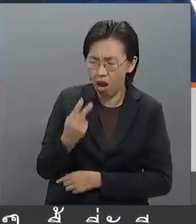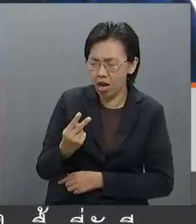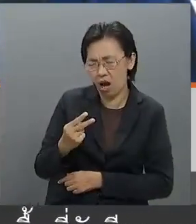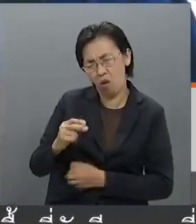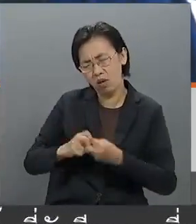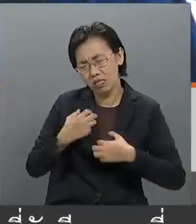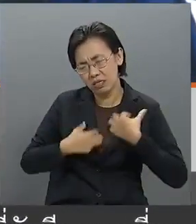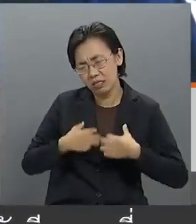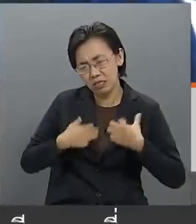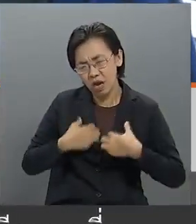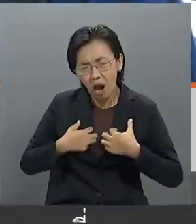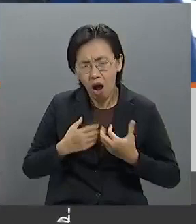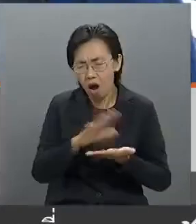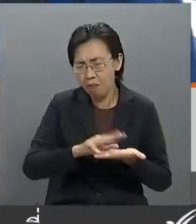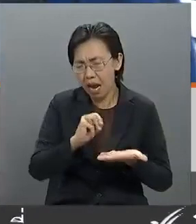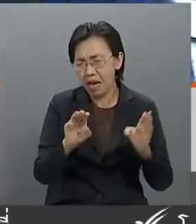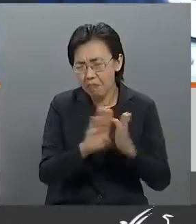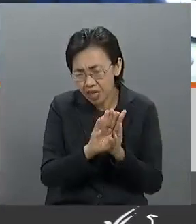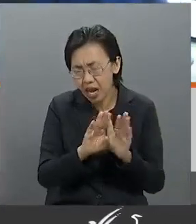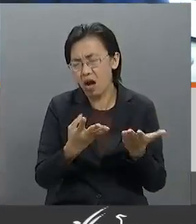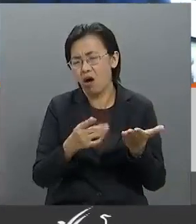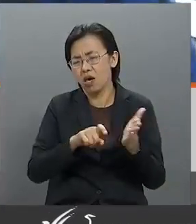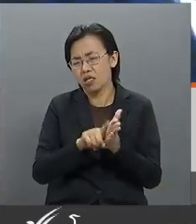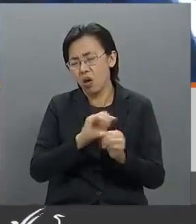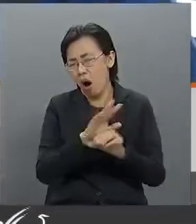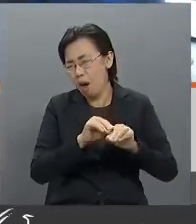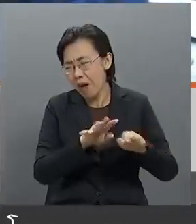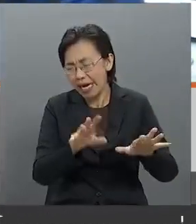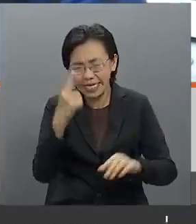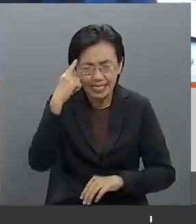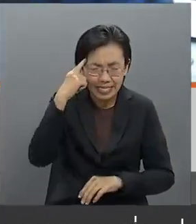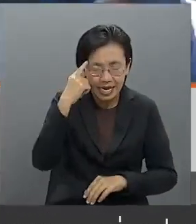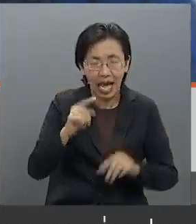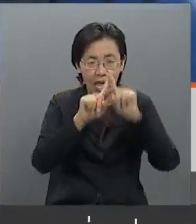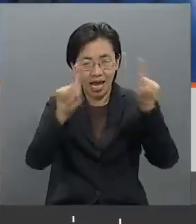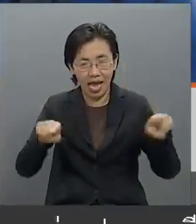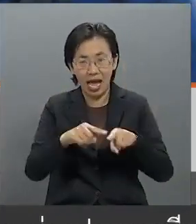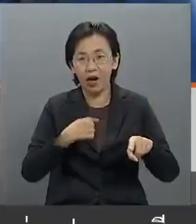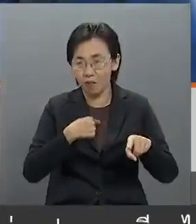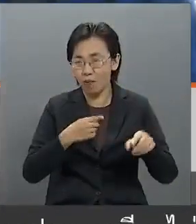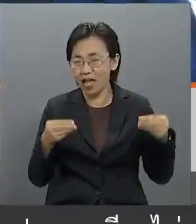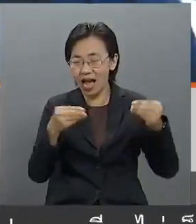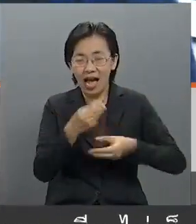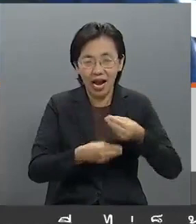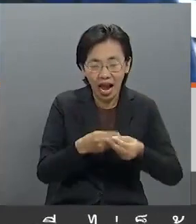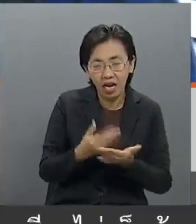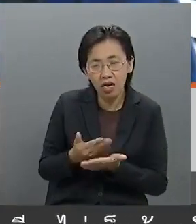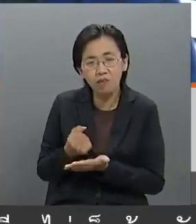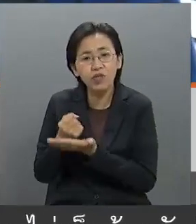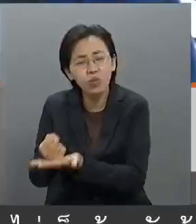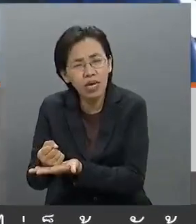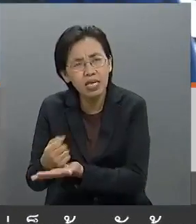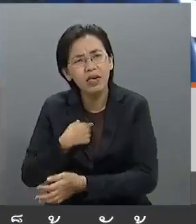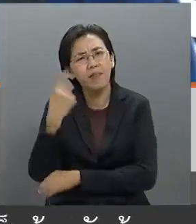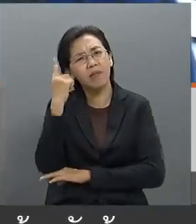ไหนก็เลยตัดสินใจว่าหรือเราจะเอางานของผมเองเนี่ยไปขายแล้วเอาเงินมาช่วยเขาผมก็ถ้าไปช่วยเข